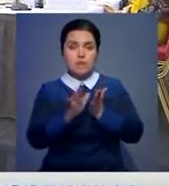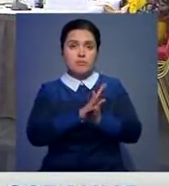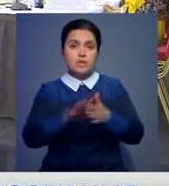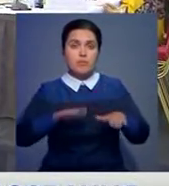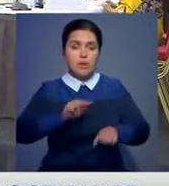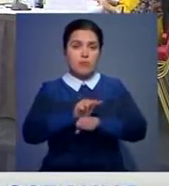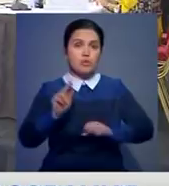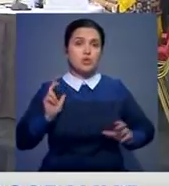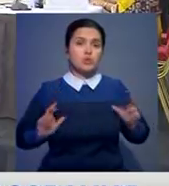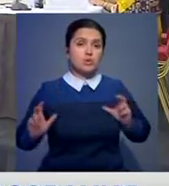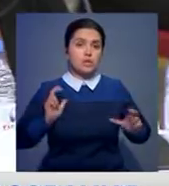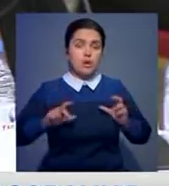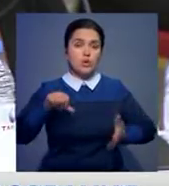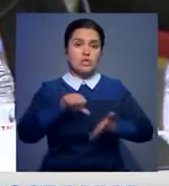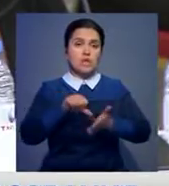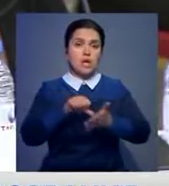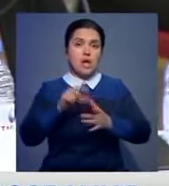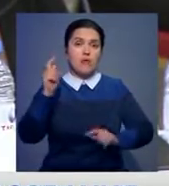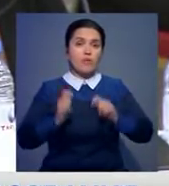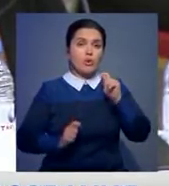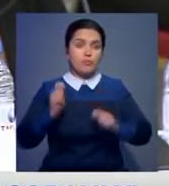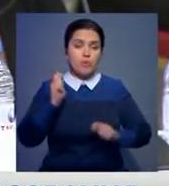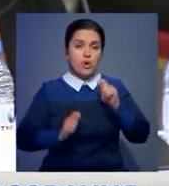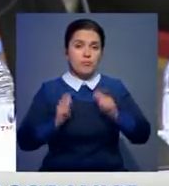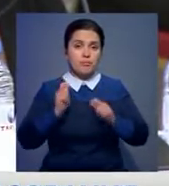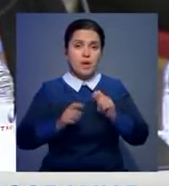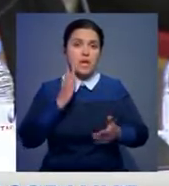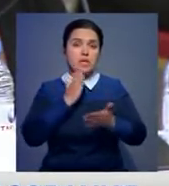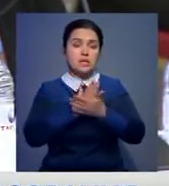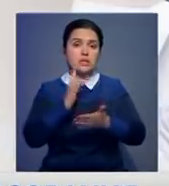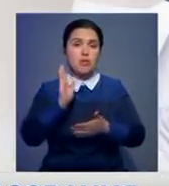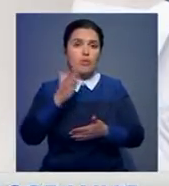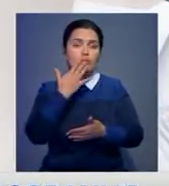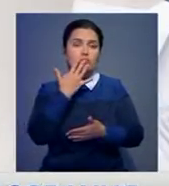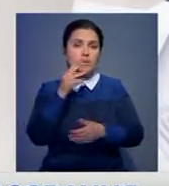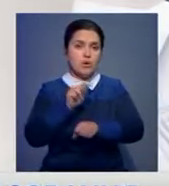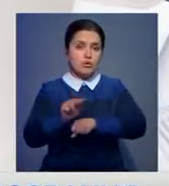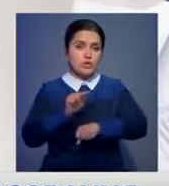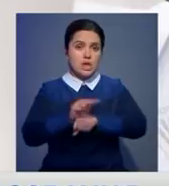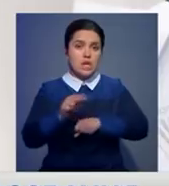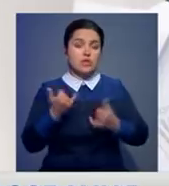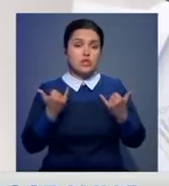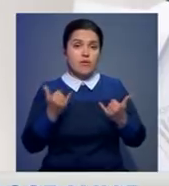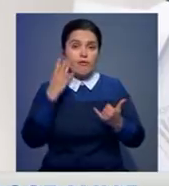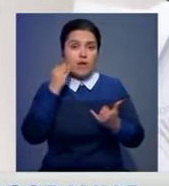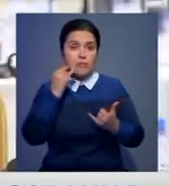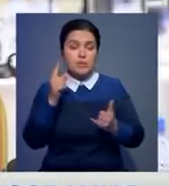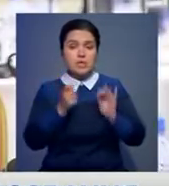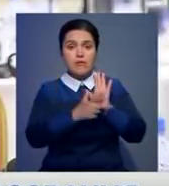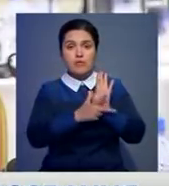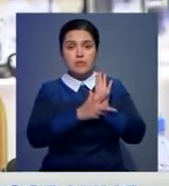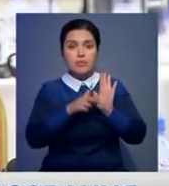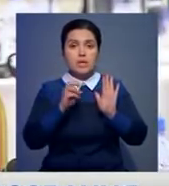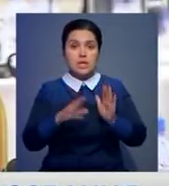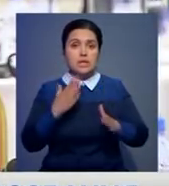на обучение студентов. Об этом заявили участники регионального форума «Интернационализация образования», который проходит сейчас в Алматы.